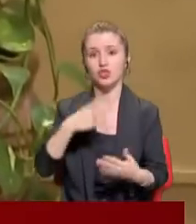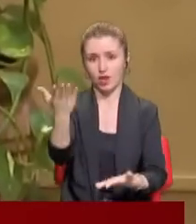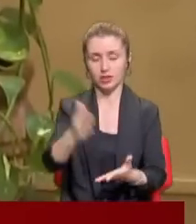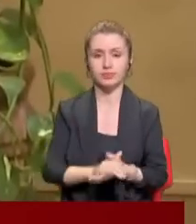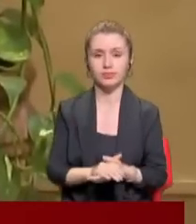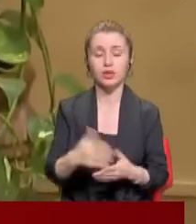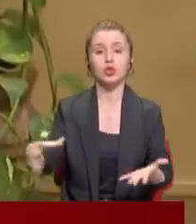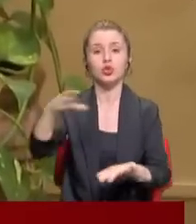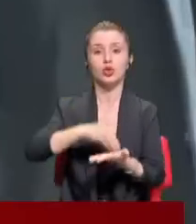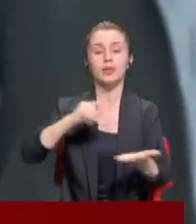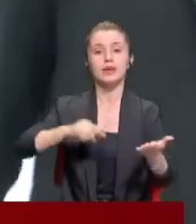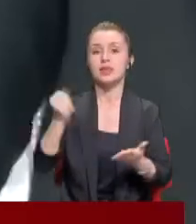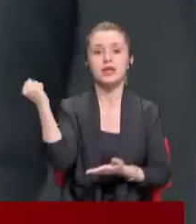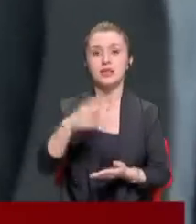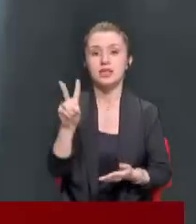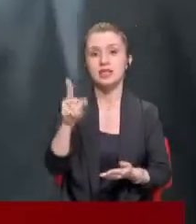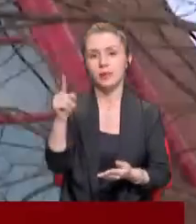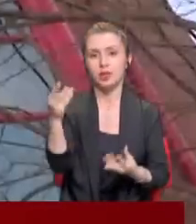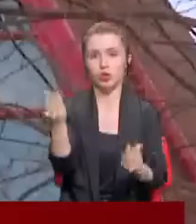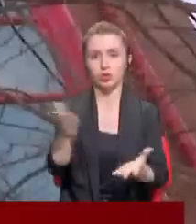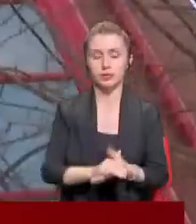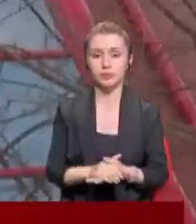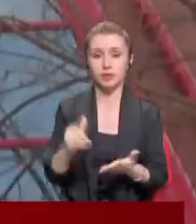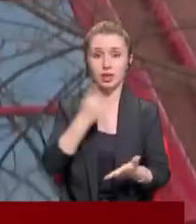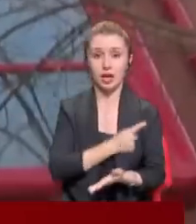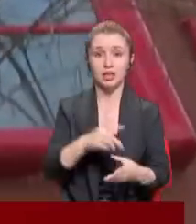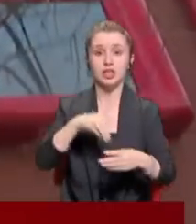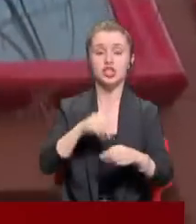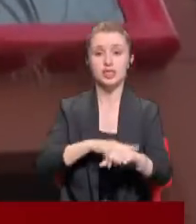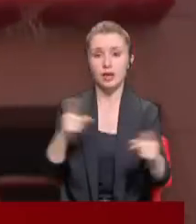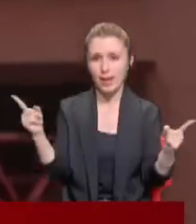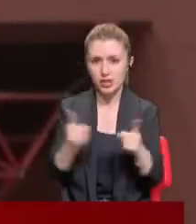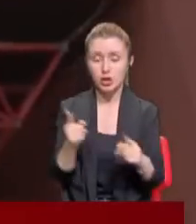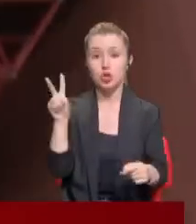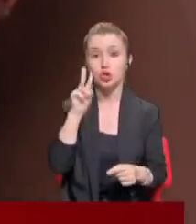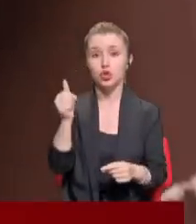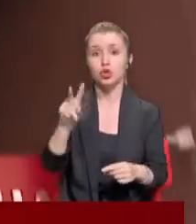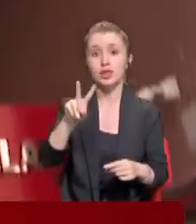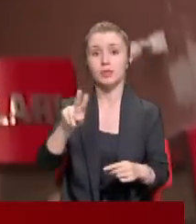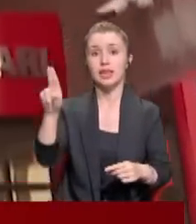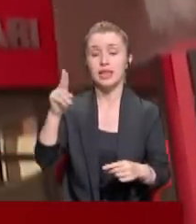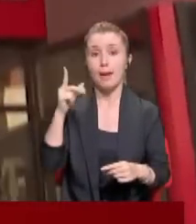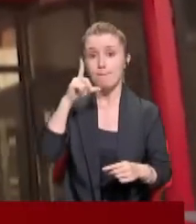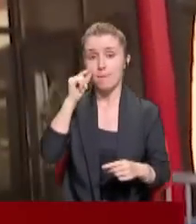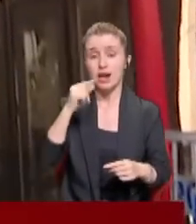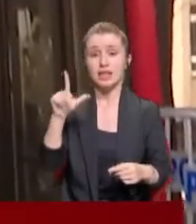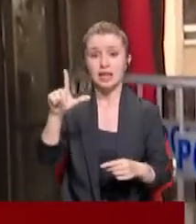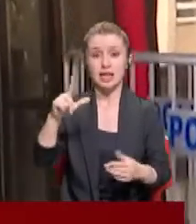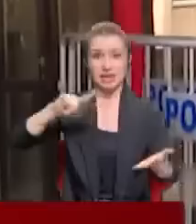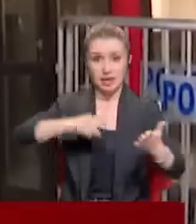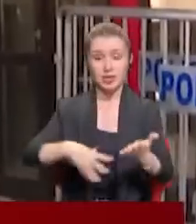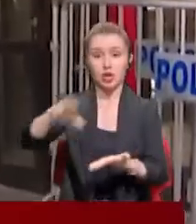Perinçek'in. Toplanan imza sayısı 20 bine yakın. Adaylar için zaman daralıyor. Son gün 27 Mart. Gerekli imza sayısına